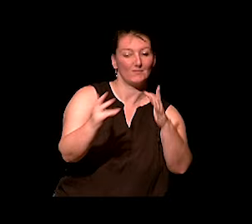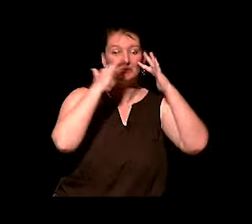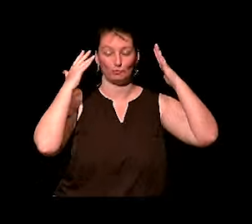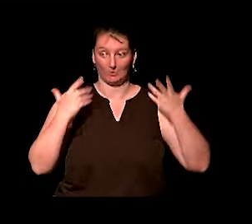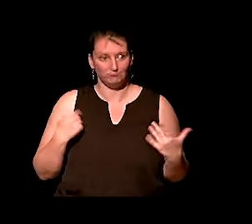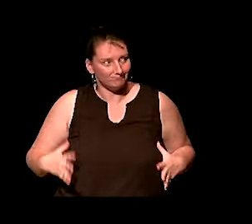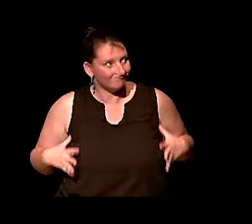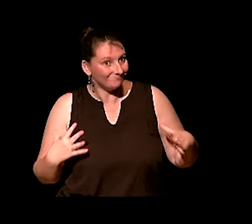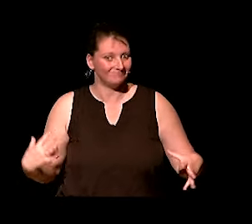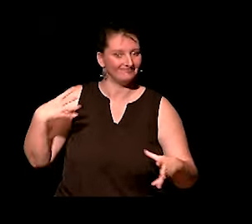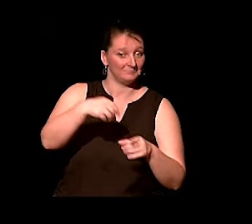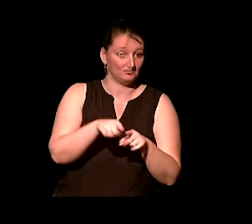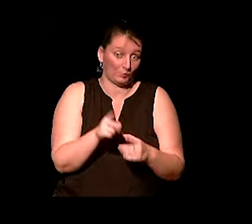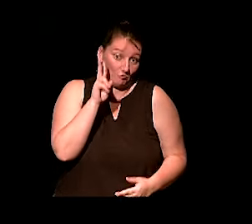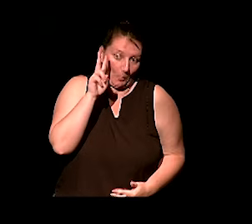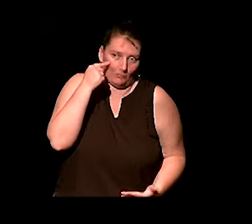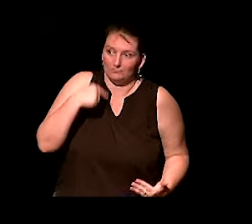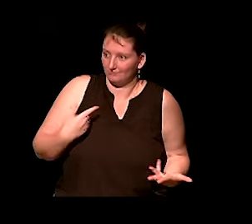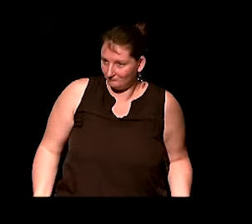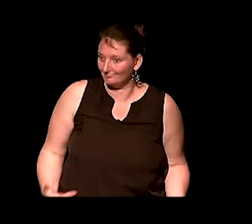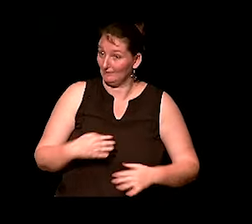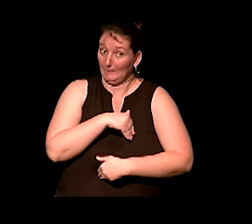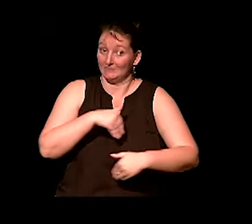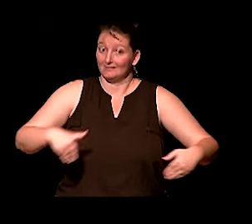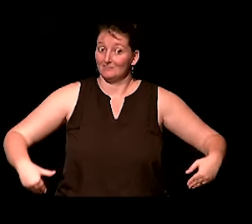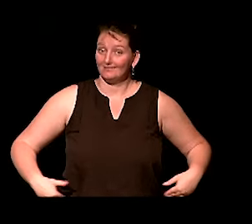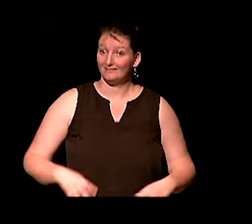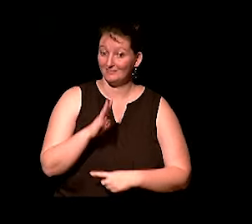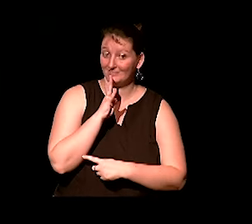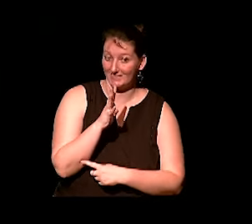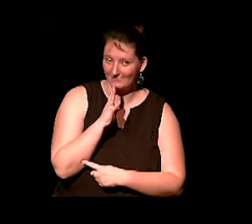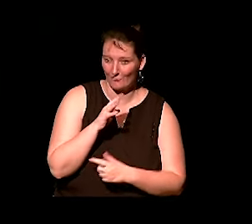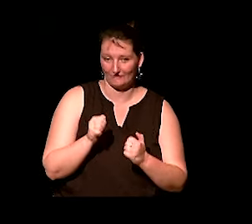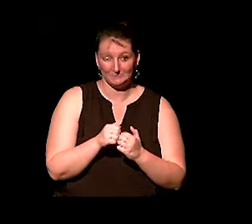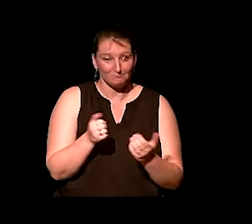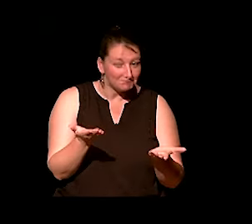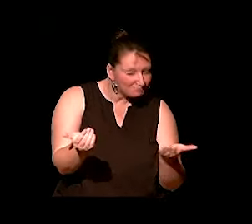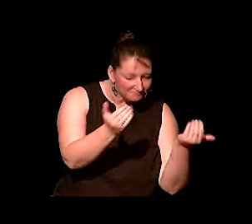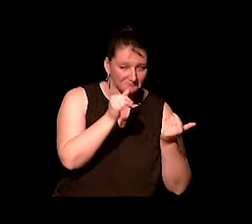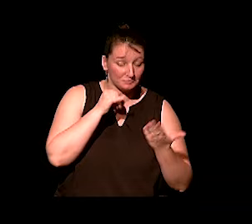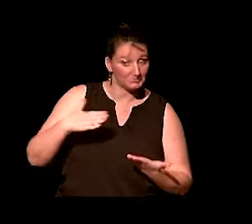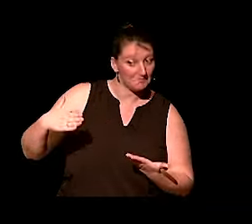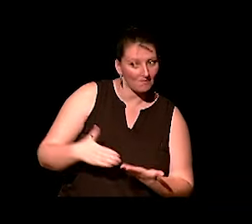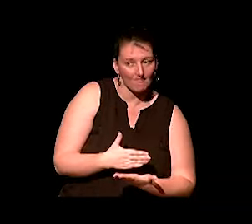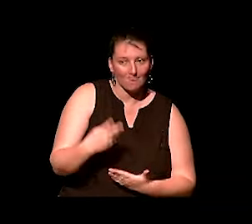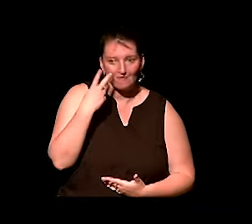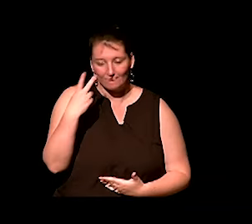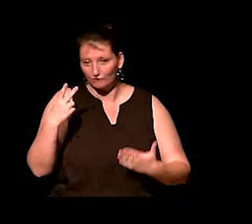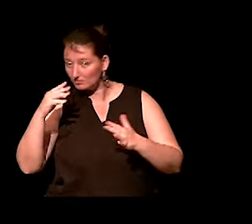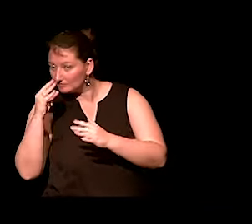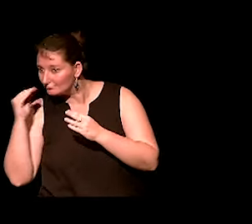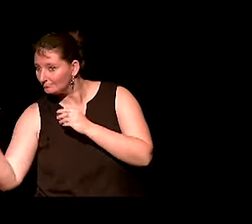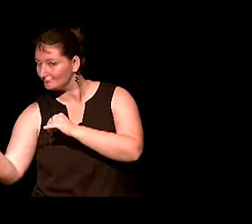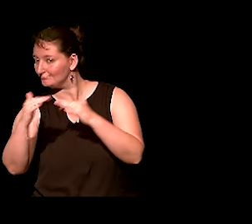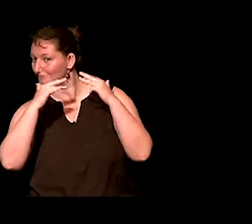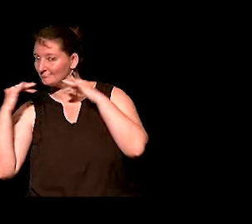d'avoir l'honneur de clore donc ce cycle en vous invitant à un petit parcours entre l'impressionnisme et le cinéma, de